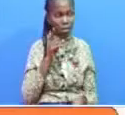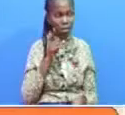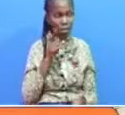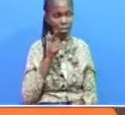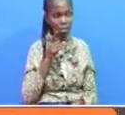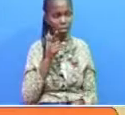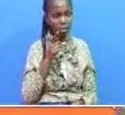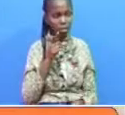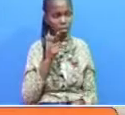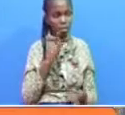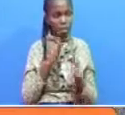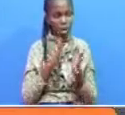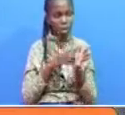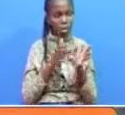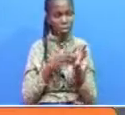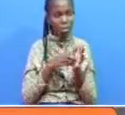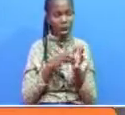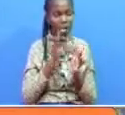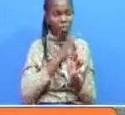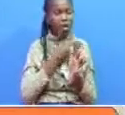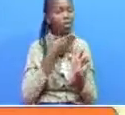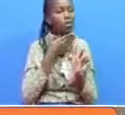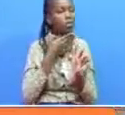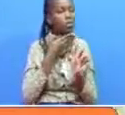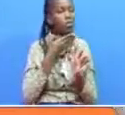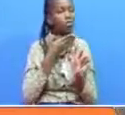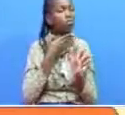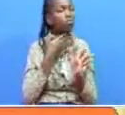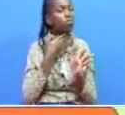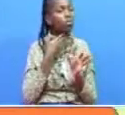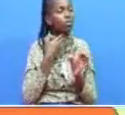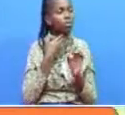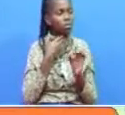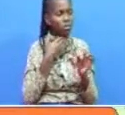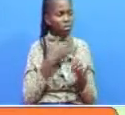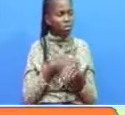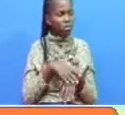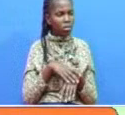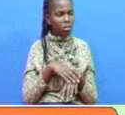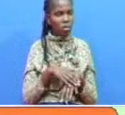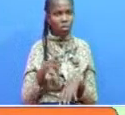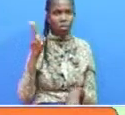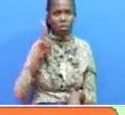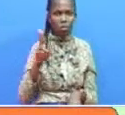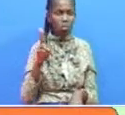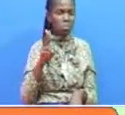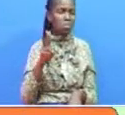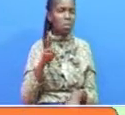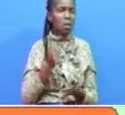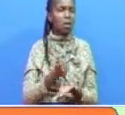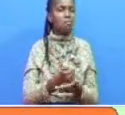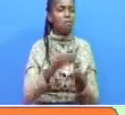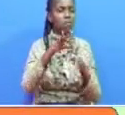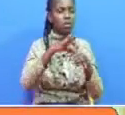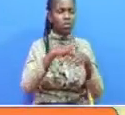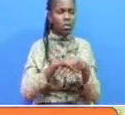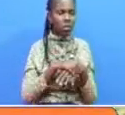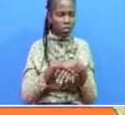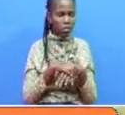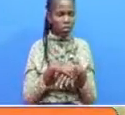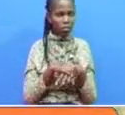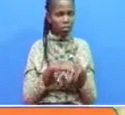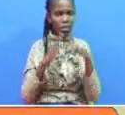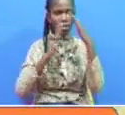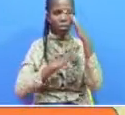Wakamba. Mimi pamoja na Deputy President tulisaidia Uhuru Kenyatta kupata kula. Kama